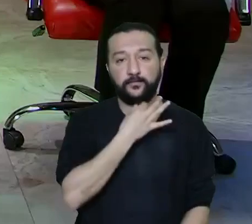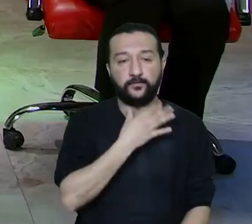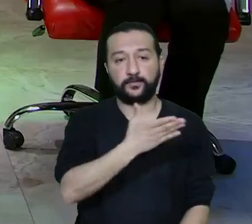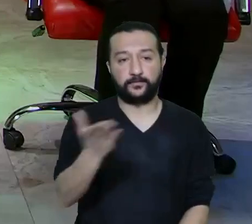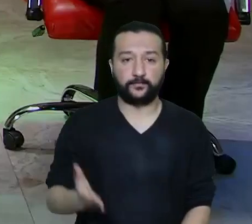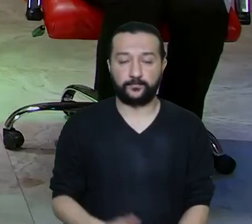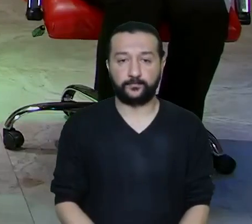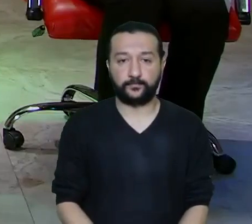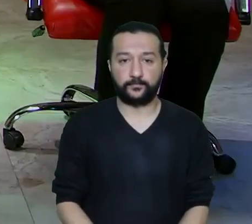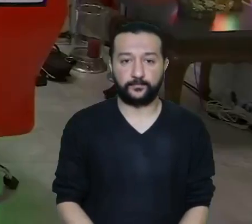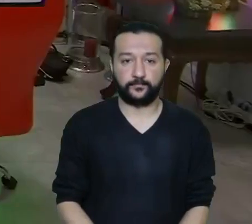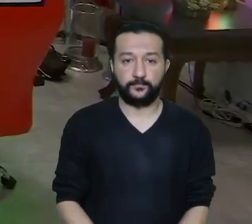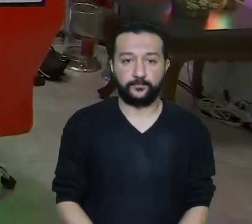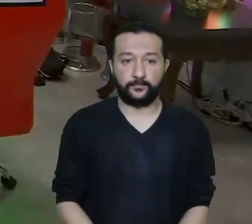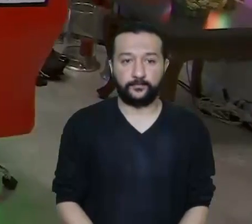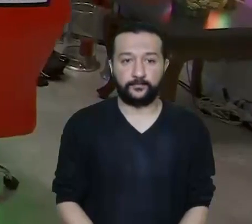lütfen.